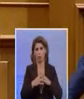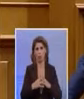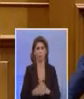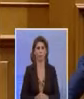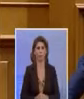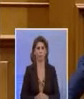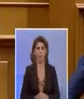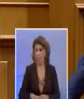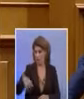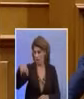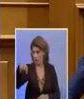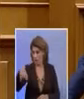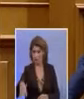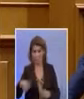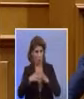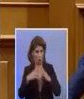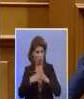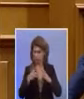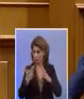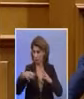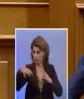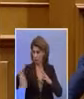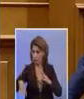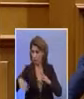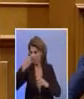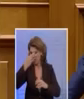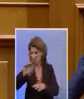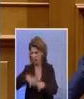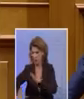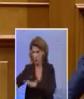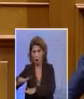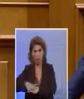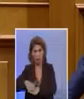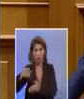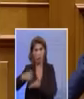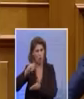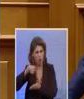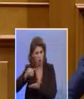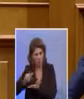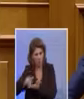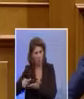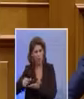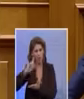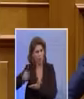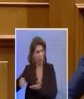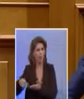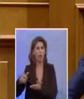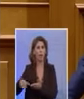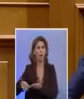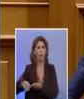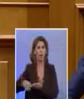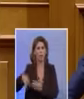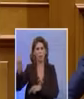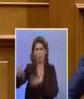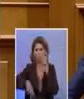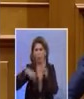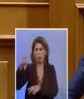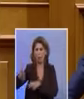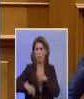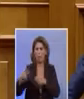Από τη μια μεριά οι δυνάμεις της διαπλοκής, της διαφθοράς, της φοραποφυγής που λαιλάτισαν την οικονομία και την